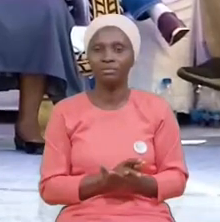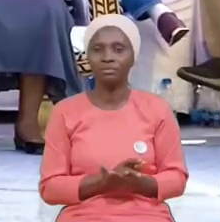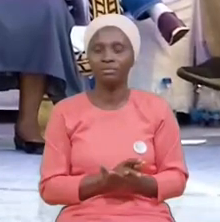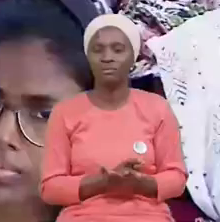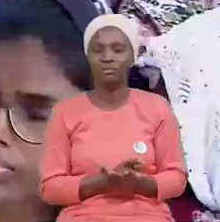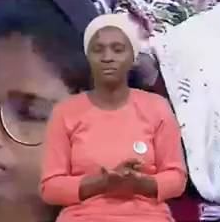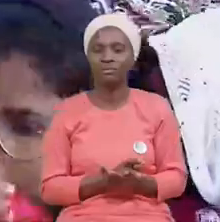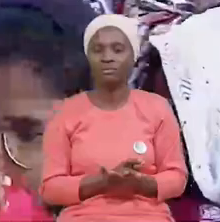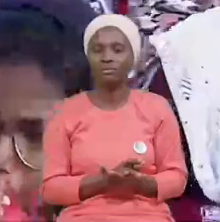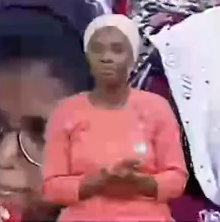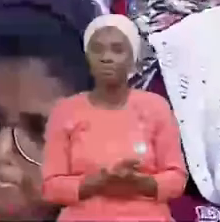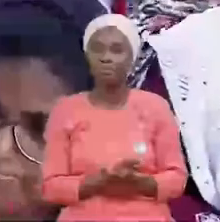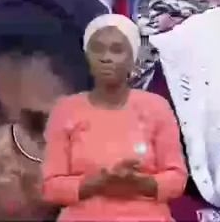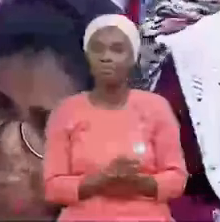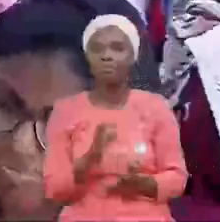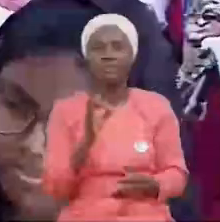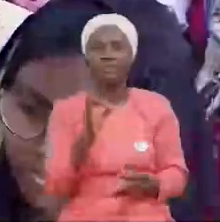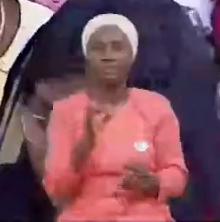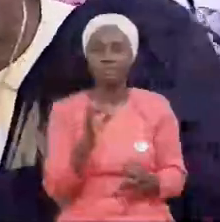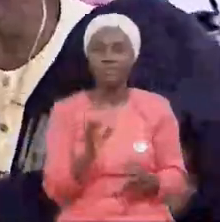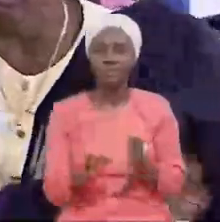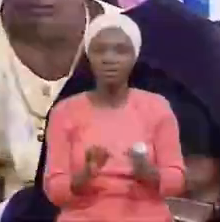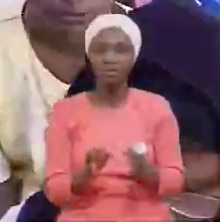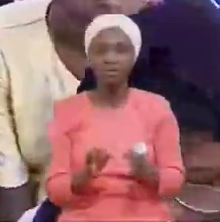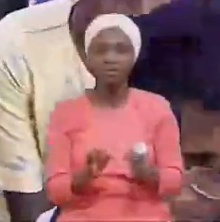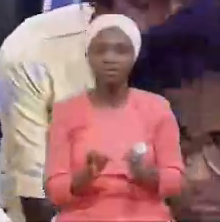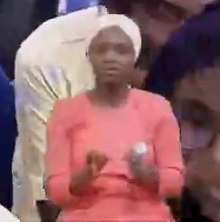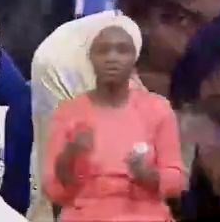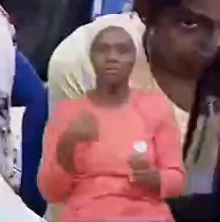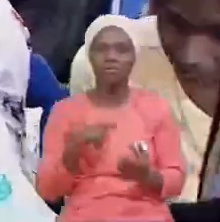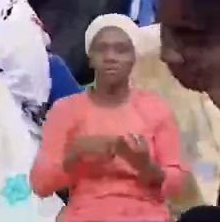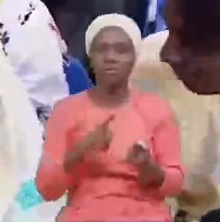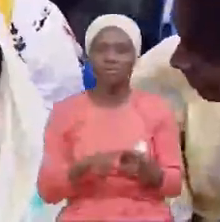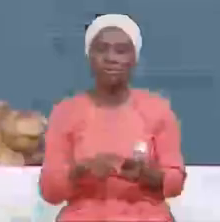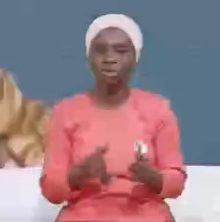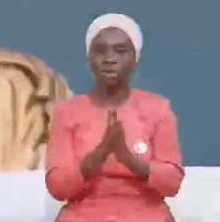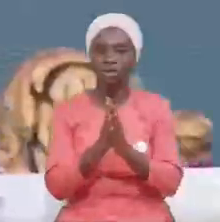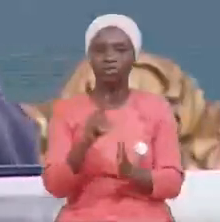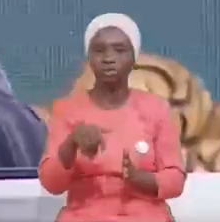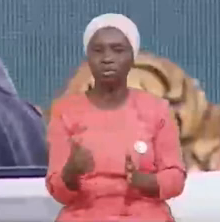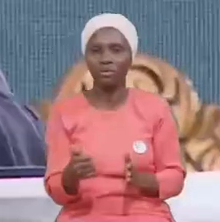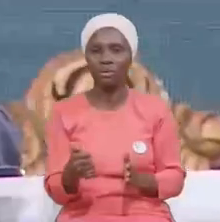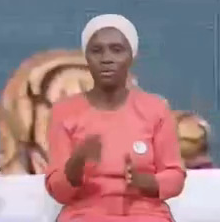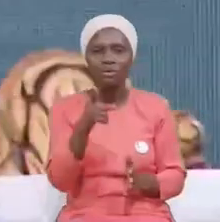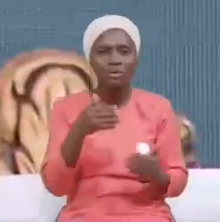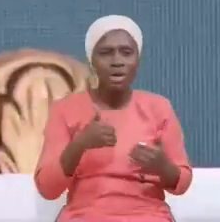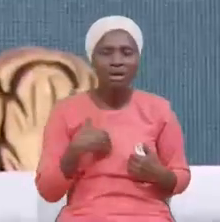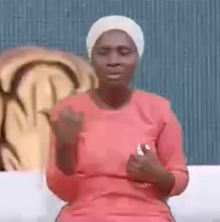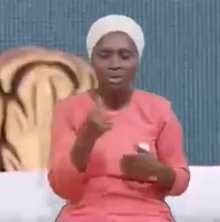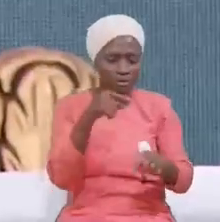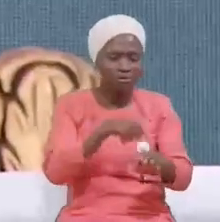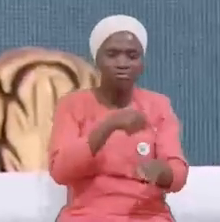les épines. Alors vous devez commencer à vous poser la question, est-ce que tu as d'épines? Bien